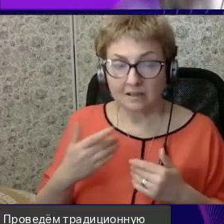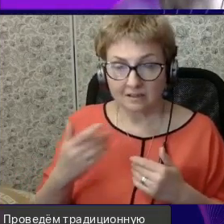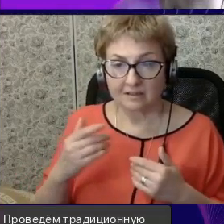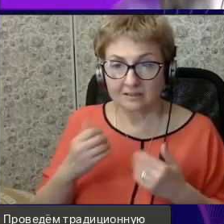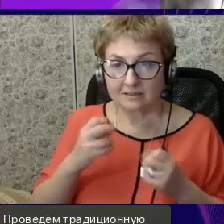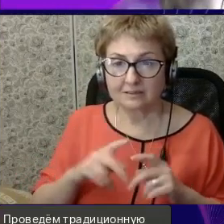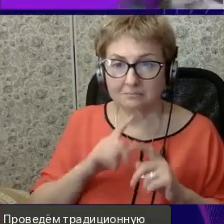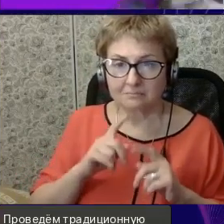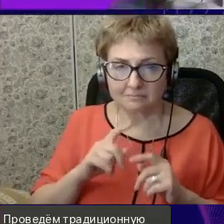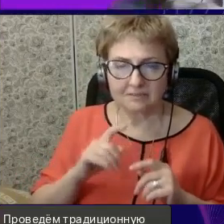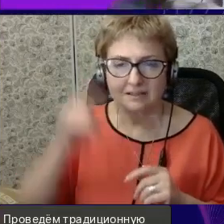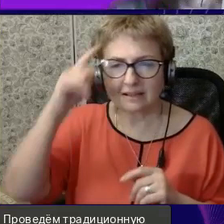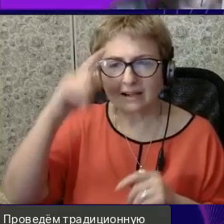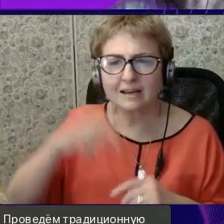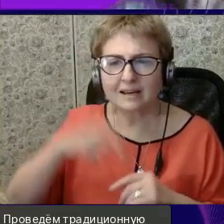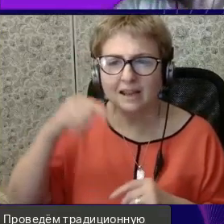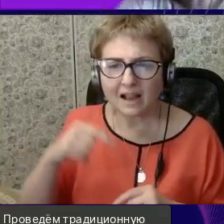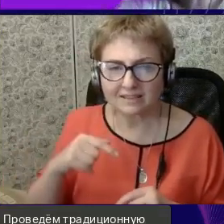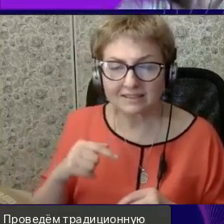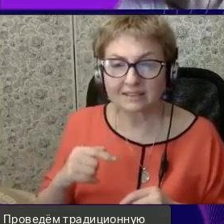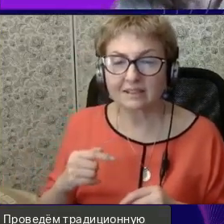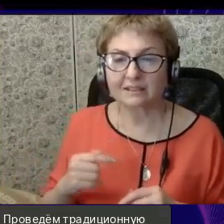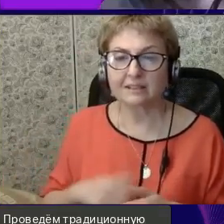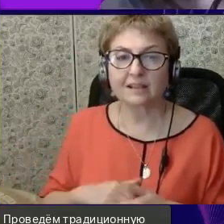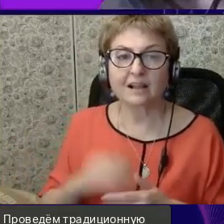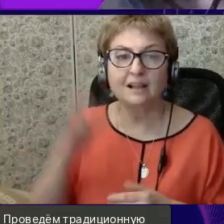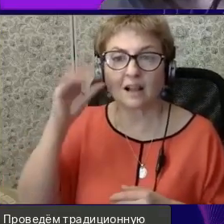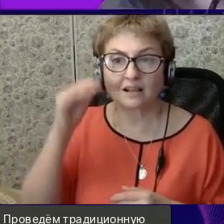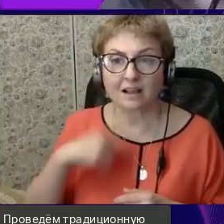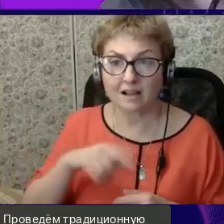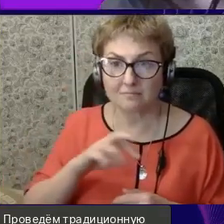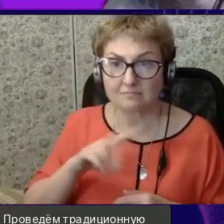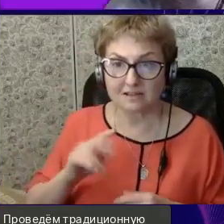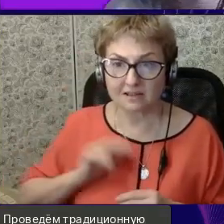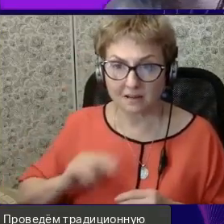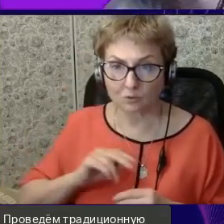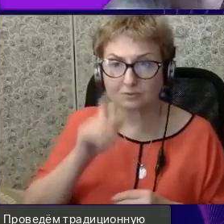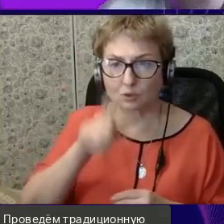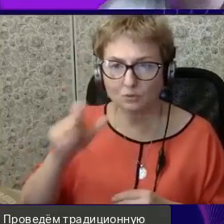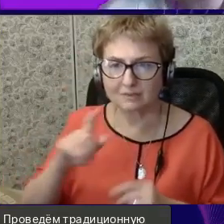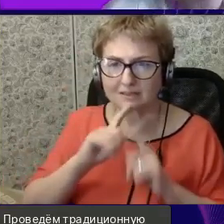каждую тренировку. Что касается специфических реакций.